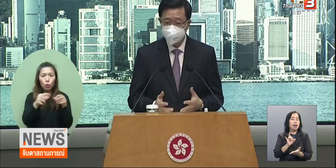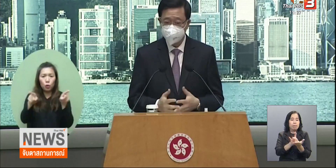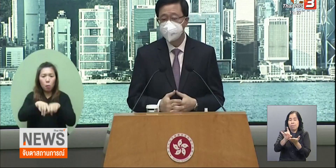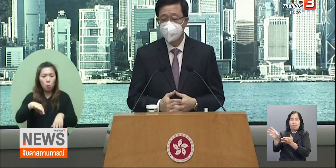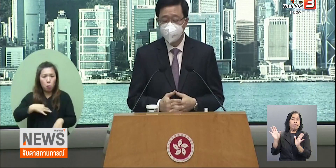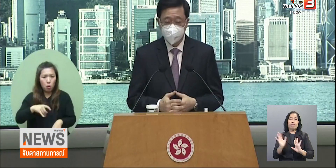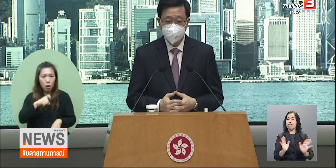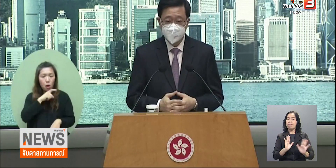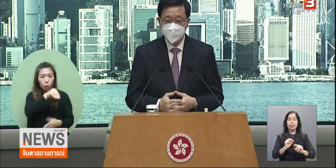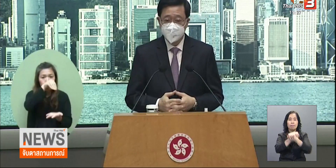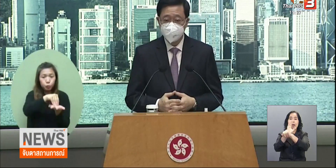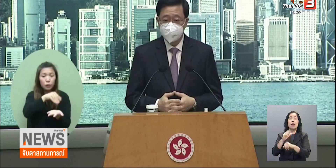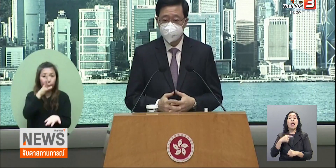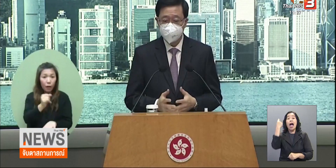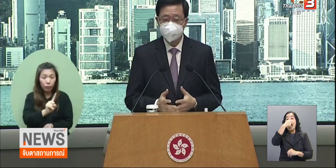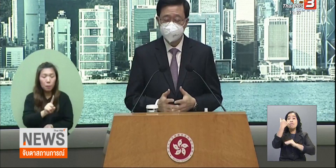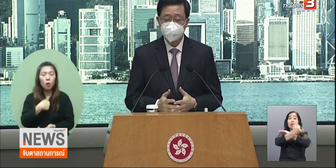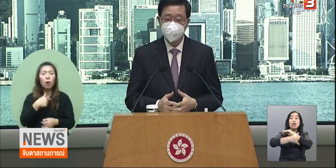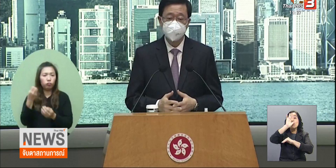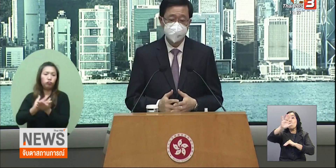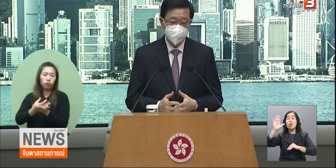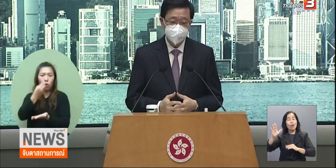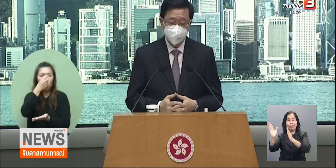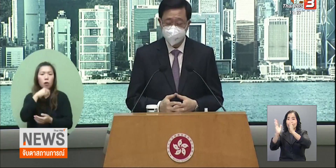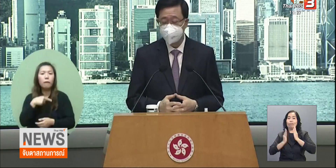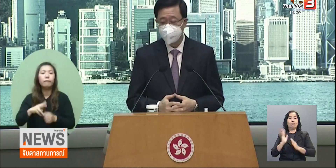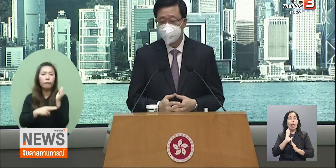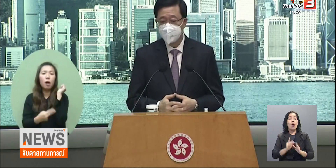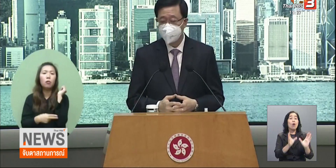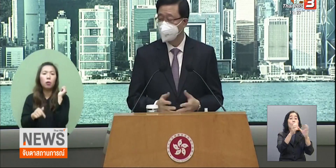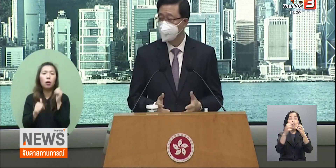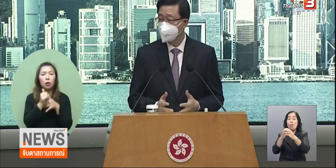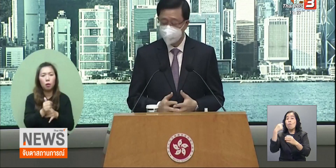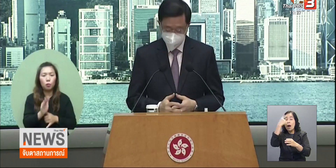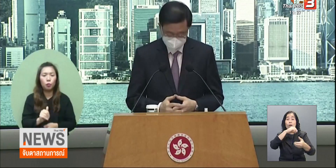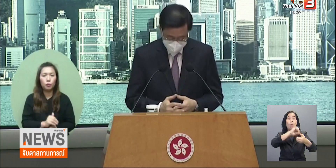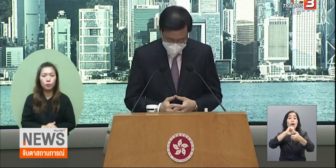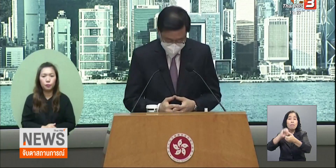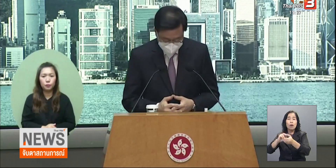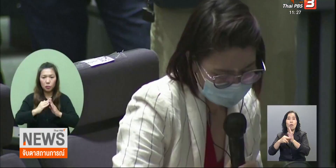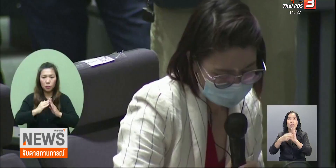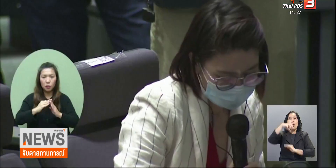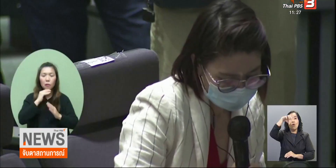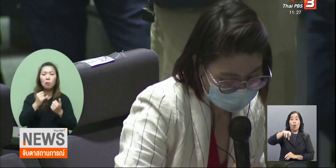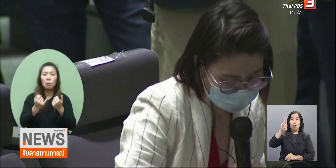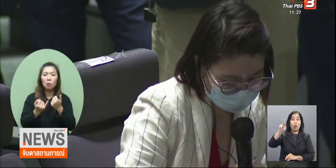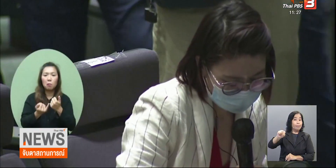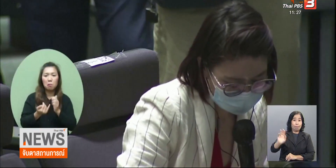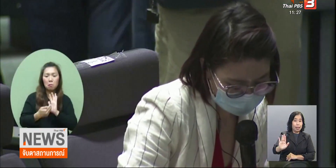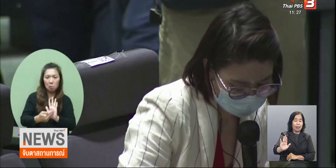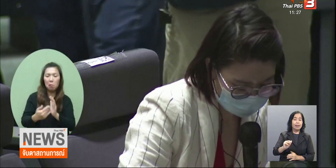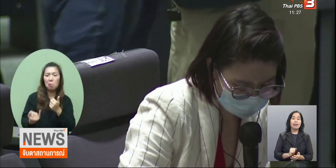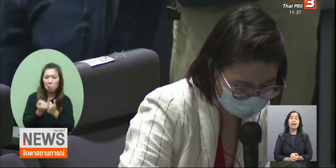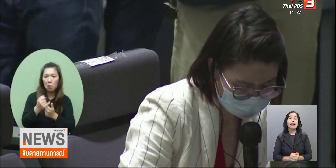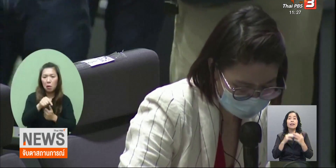art ที่ประกาศโยประเทศใดระเทศหนึ่ หรอวากลุม ความโ่มมอใดก็ตาม ที่ไม่ใช่องคการสหาประชาชาติ ค่ะ